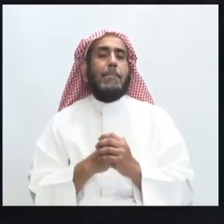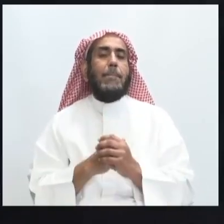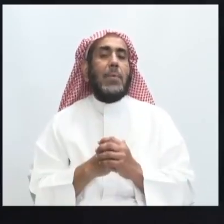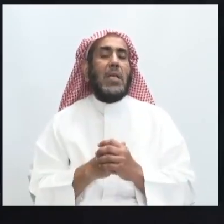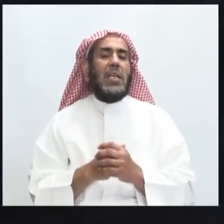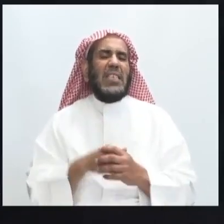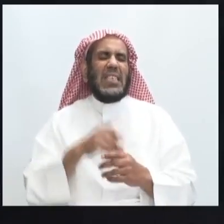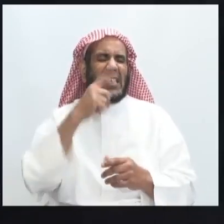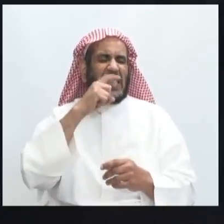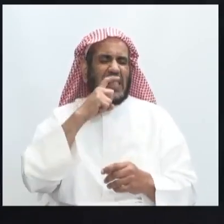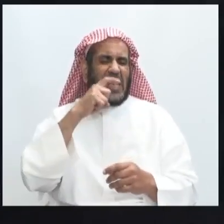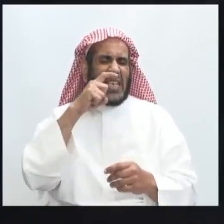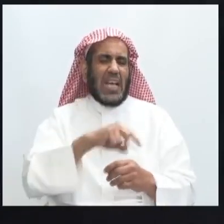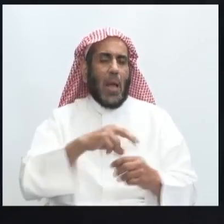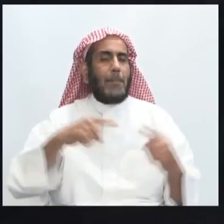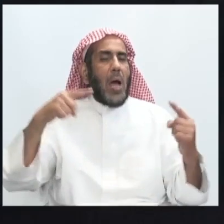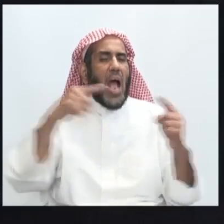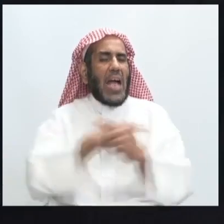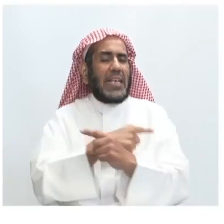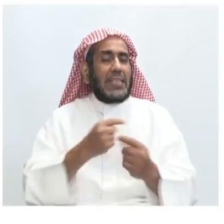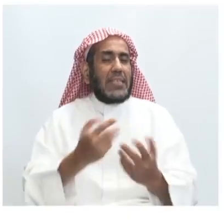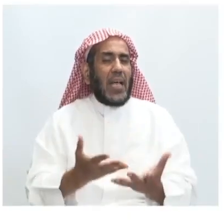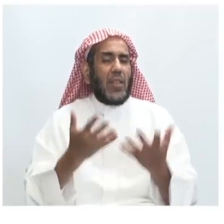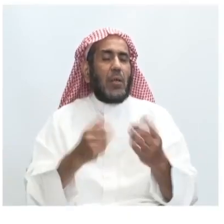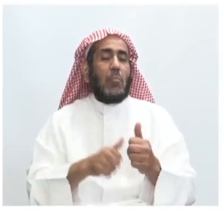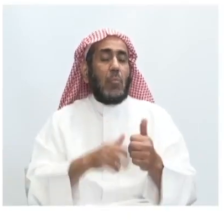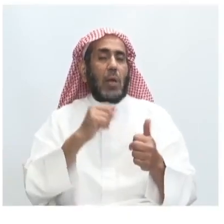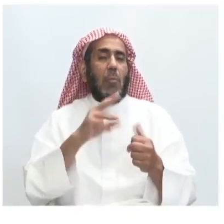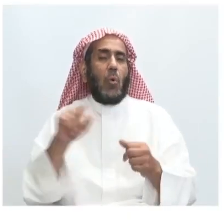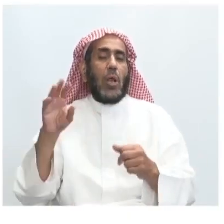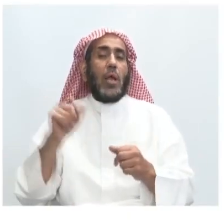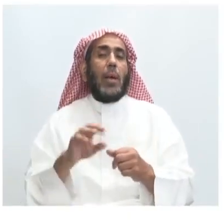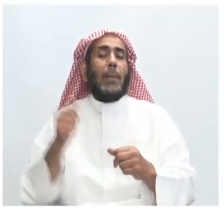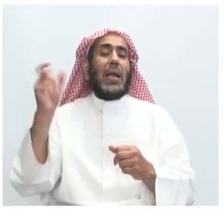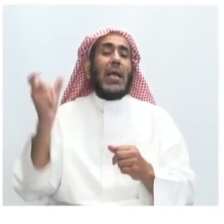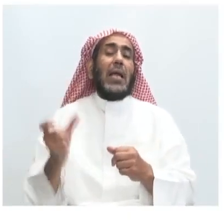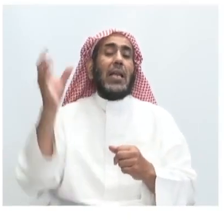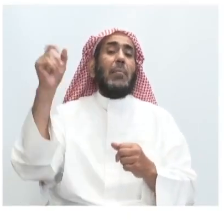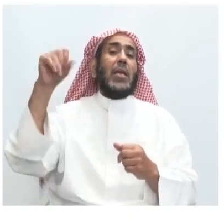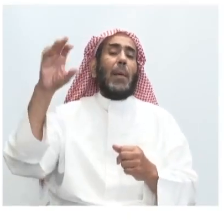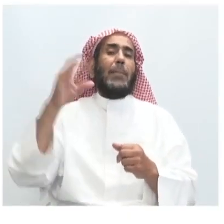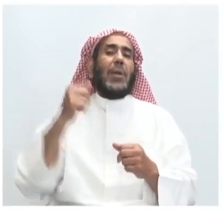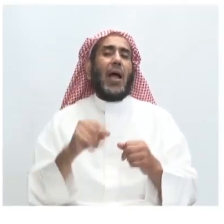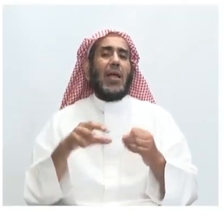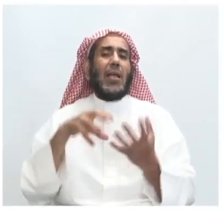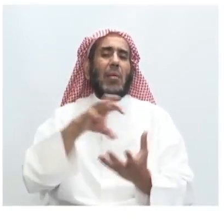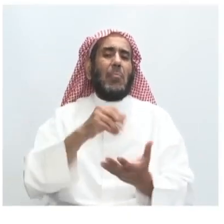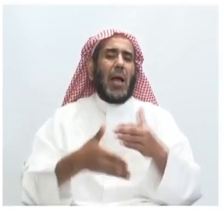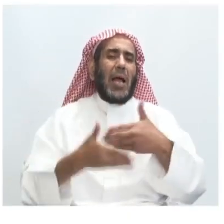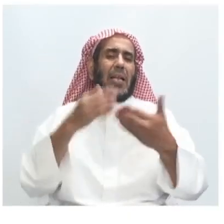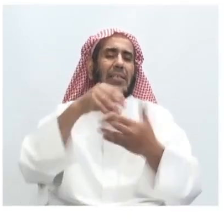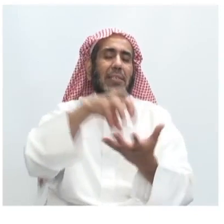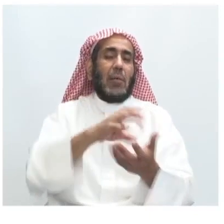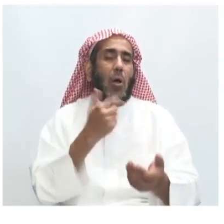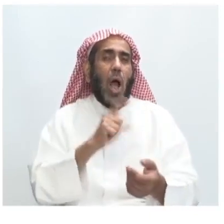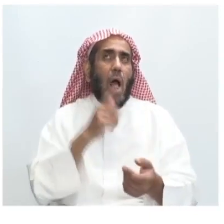التحقير وهذا عكس التعظيم كما في قوله ابراهيم عليه السلام لقومه فيما يحكيه ربه